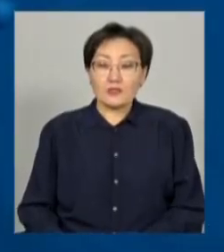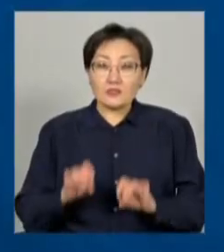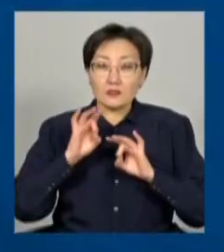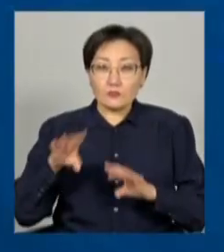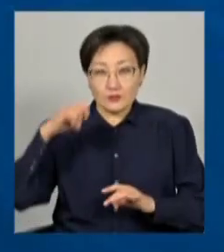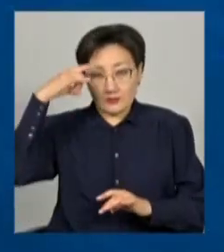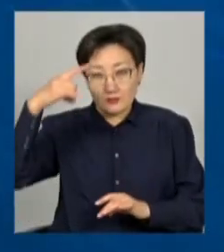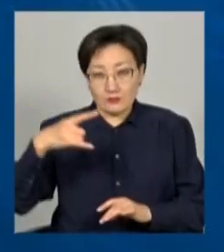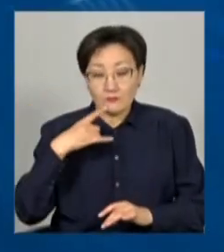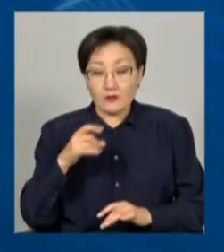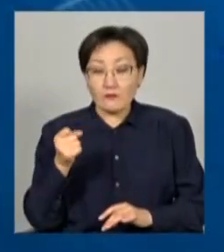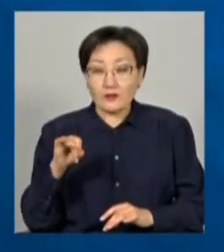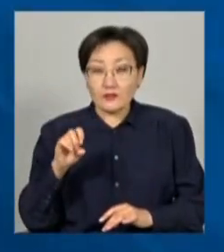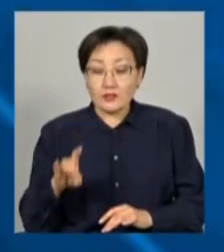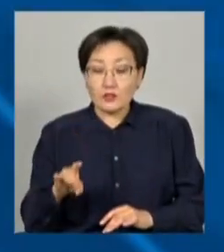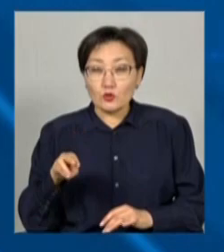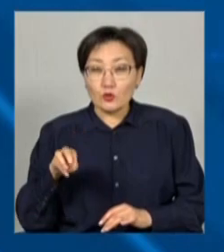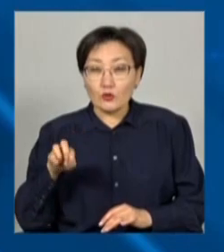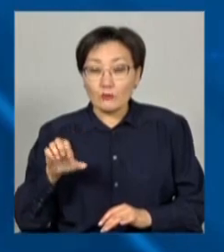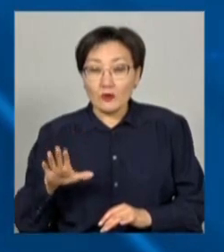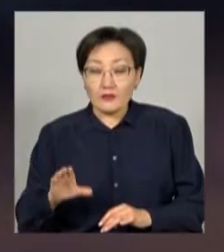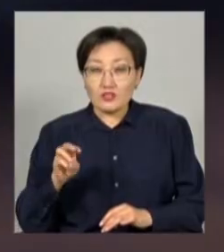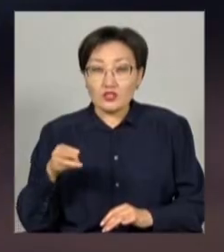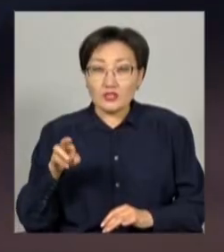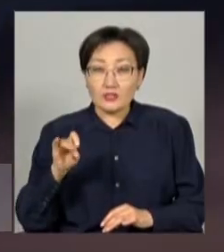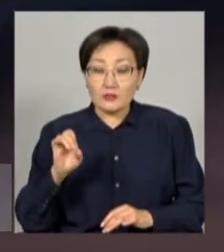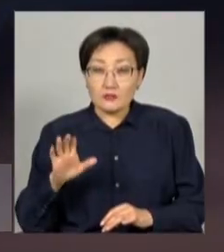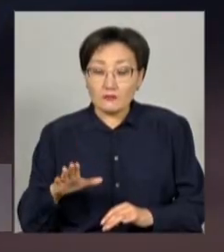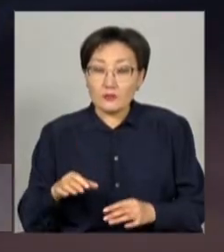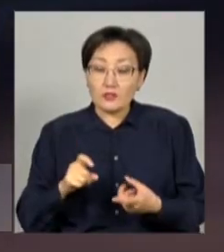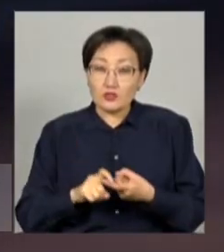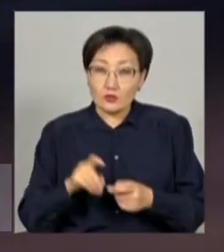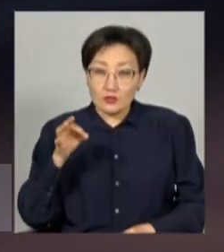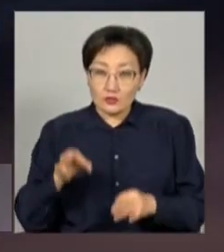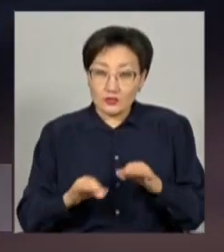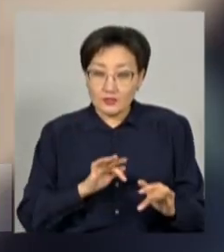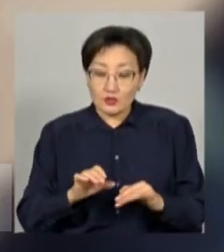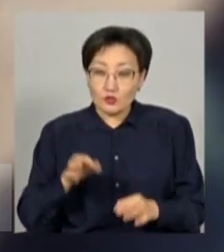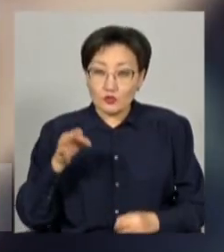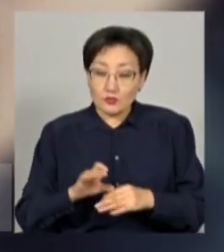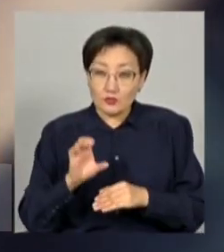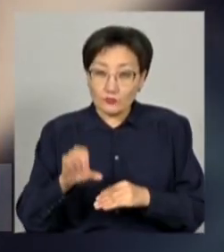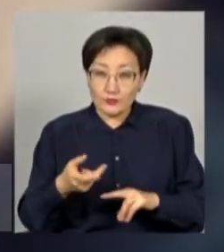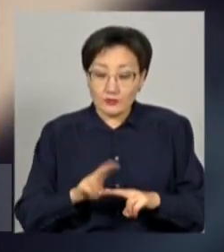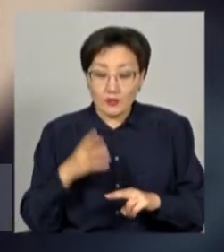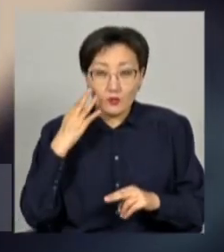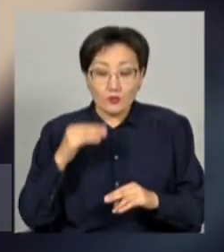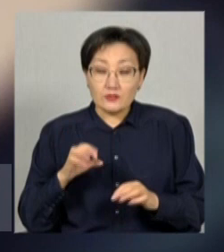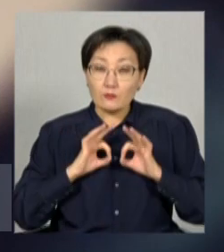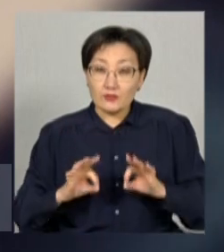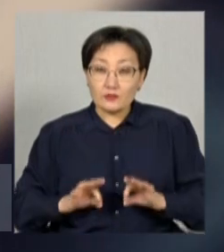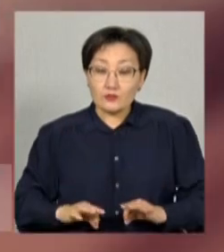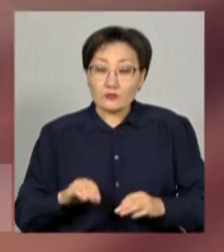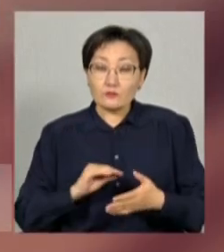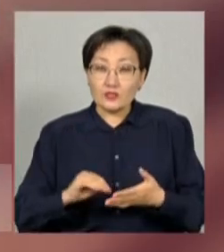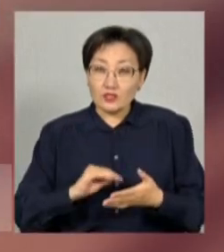Танымал қазақстандық вайнерлер Мейіржан Төребаев пен Мейірхан Шерниязовқа қатысты қылмыстығы сотқа жолданды. Бұл туралы Алматы